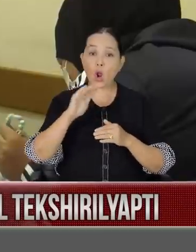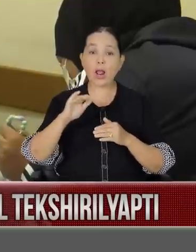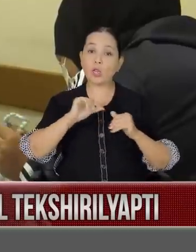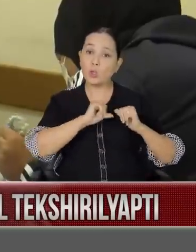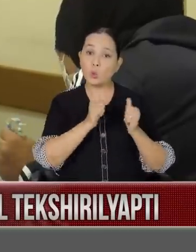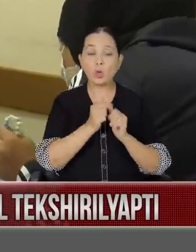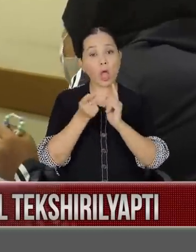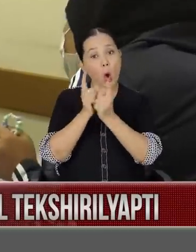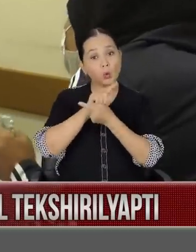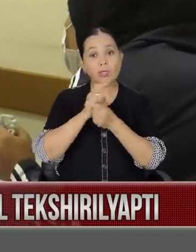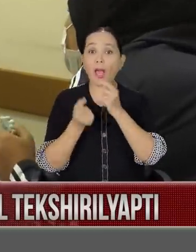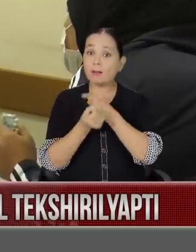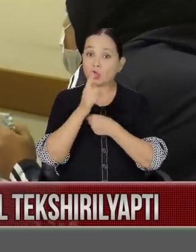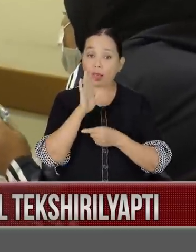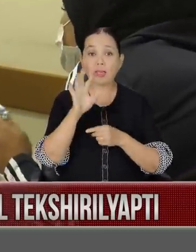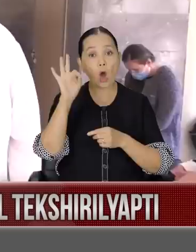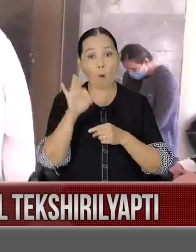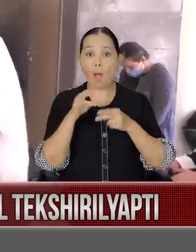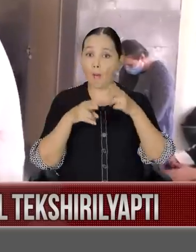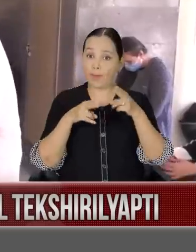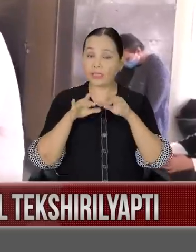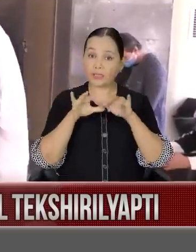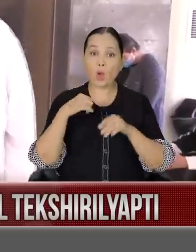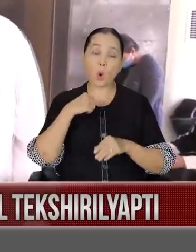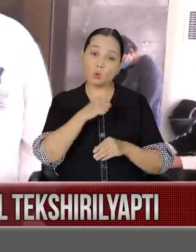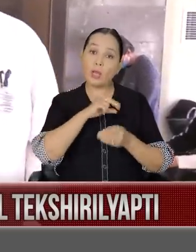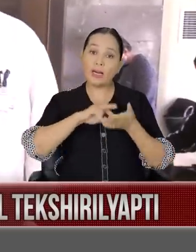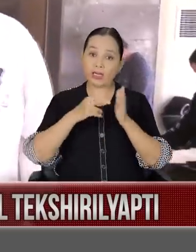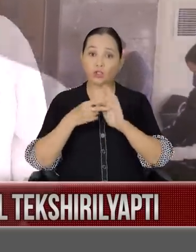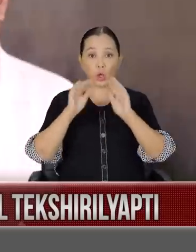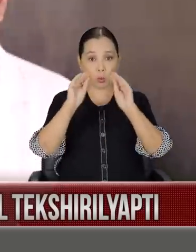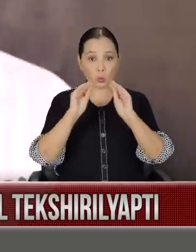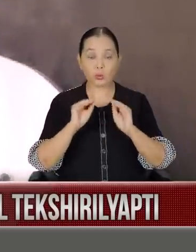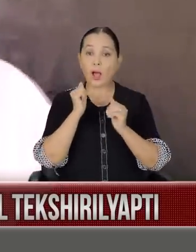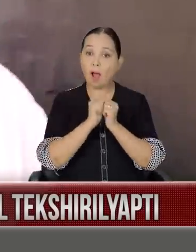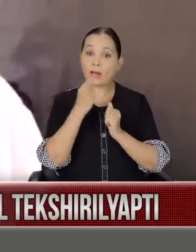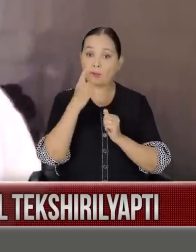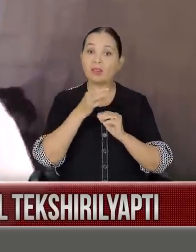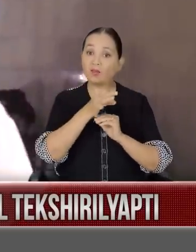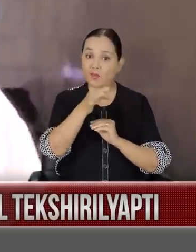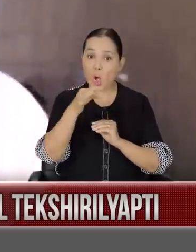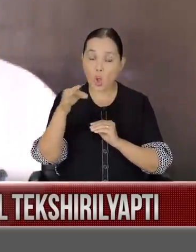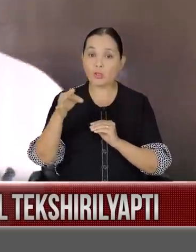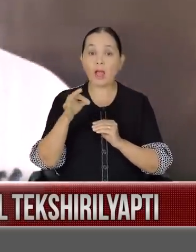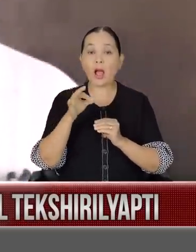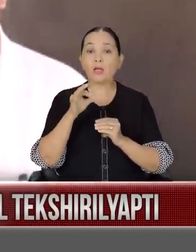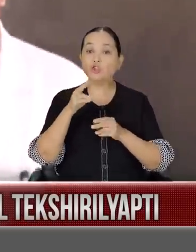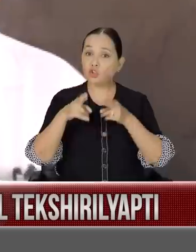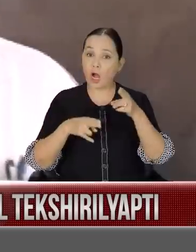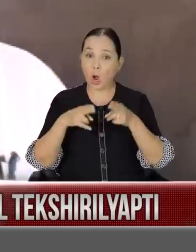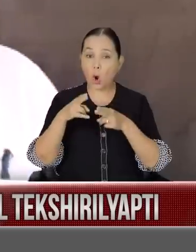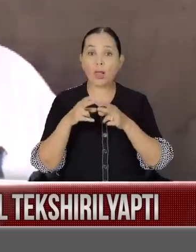jiddiy o'zgarish aniqlansa, ushbu operatsiya qilishni o'zimizga reja qilib tuzib oldik. Har bitta viloyatga mas'ul